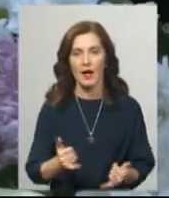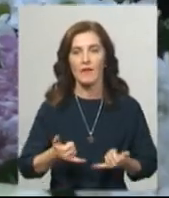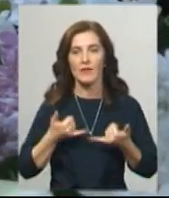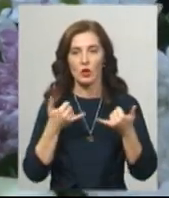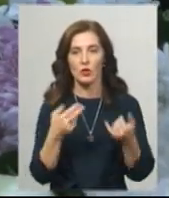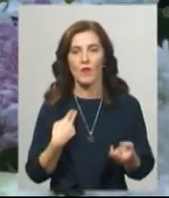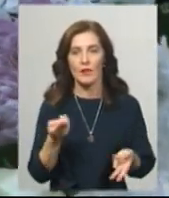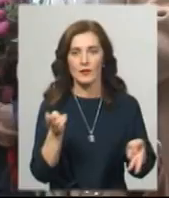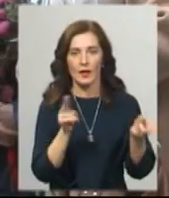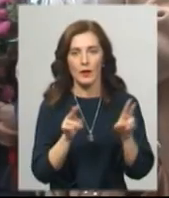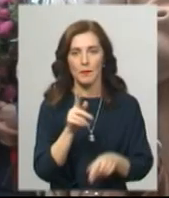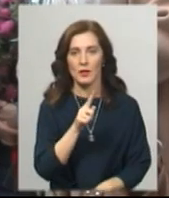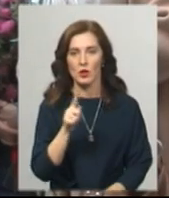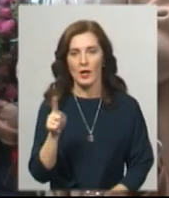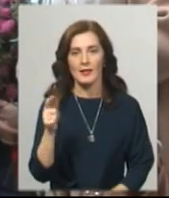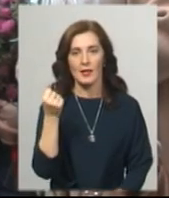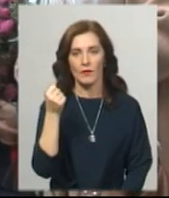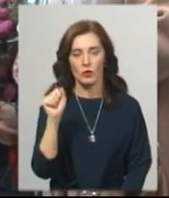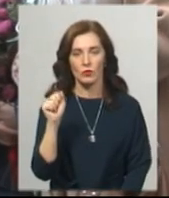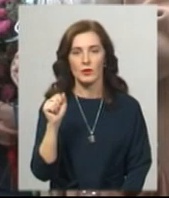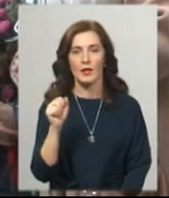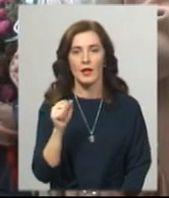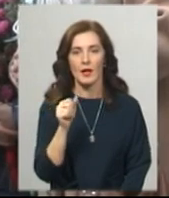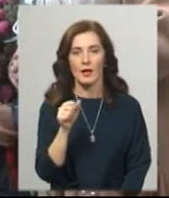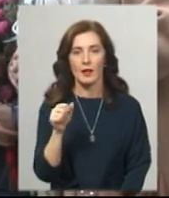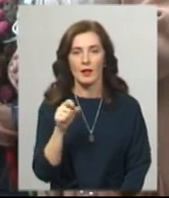Вшанували загиблих під час Революції Гідності хвилиною мовчання.